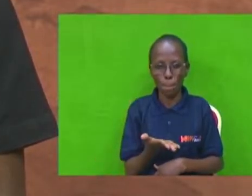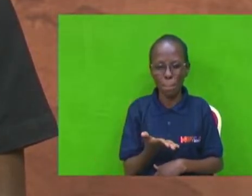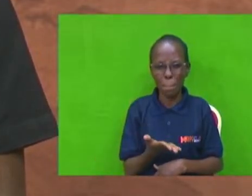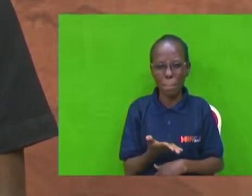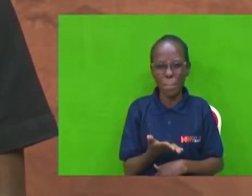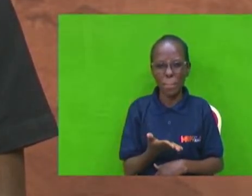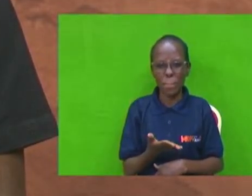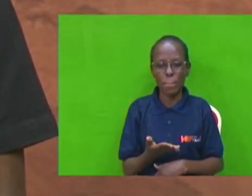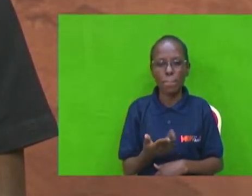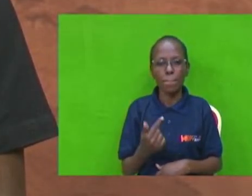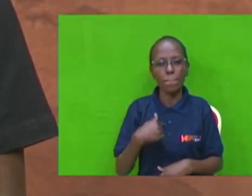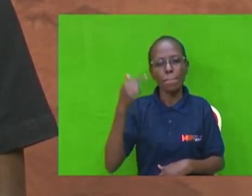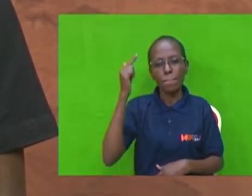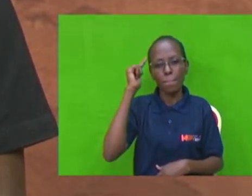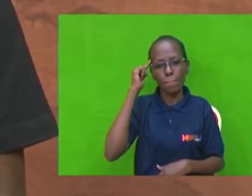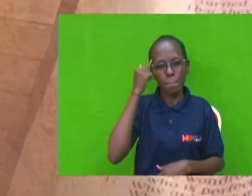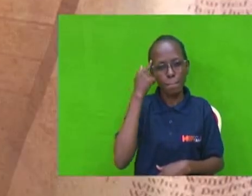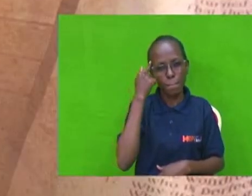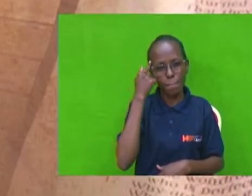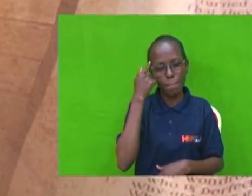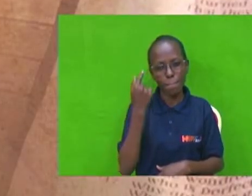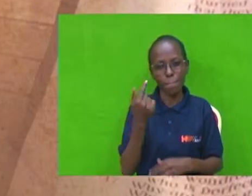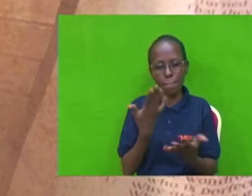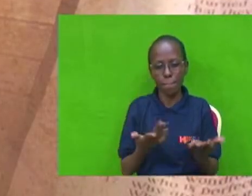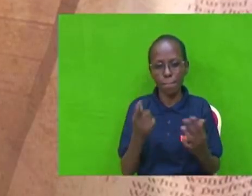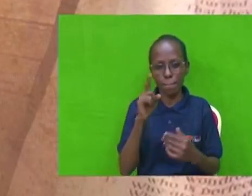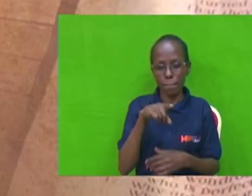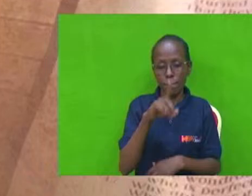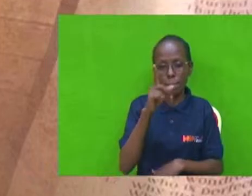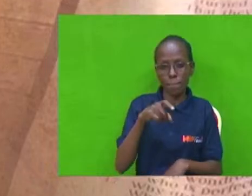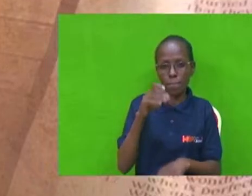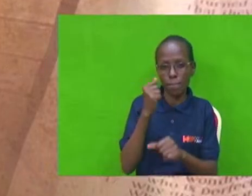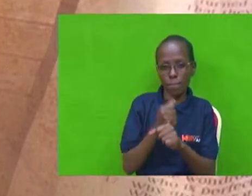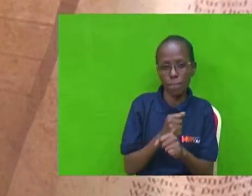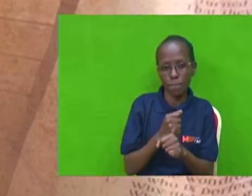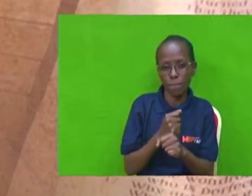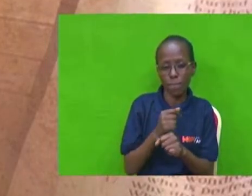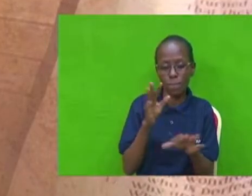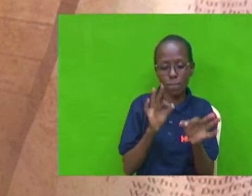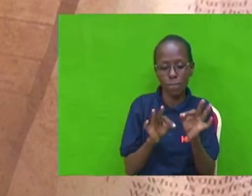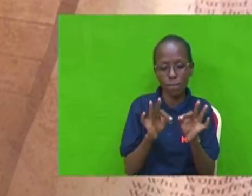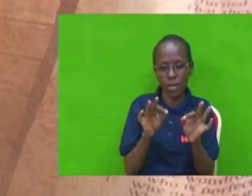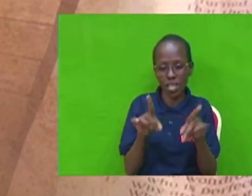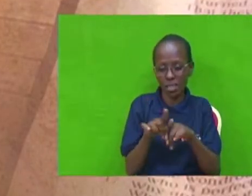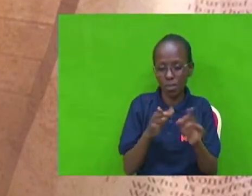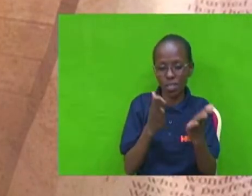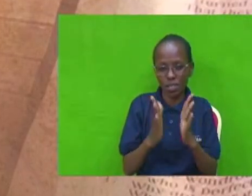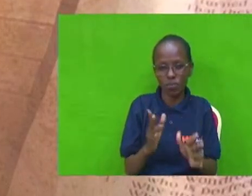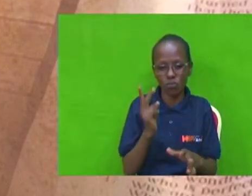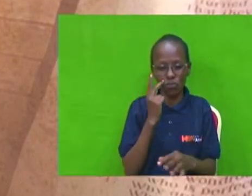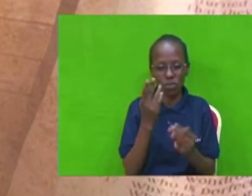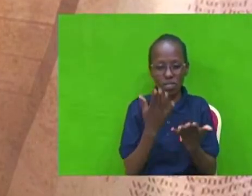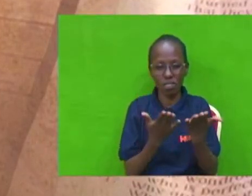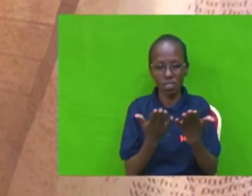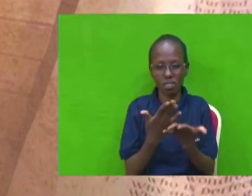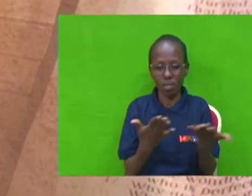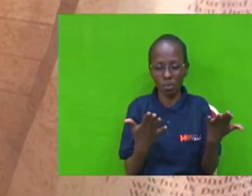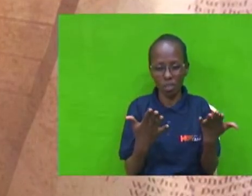Sasa mwalimu, nafikiri kuna jambo ambalo lazima utende hapa. Kama mtumwa unaona anafanya mambo ambayo